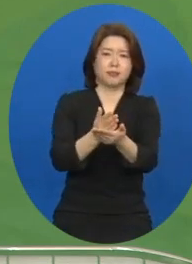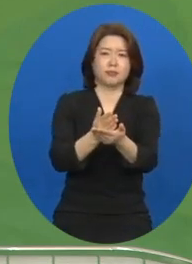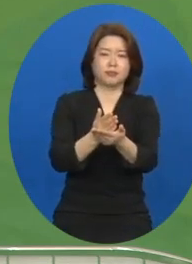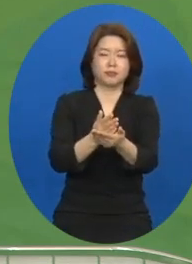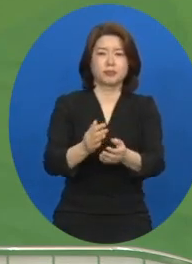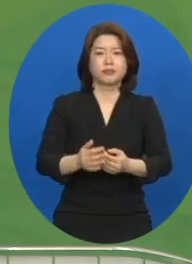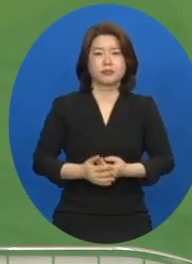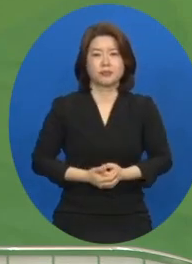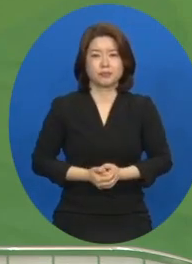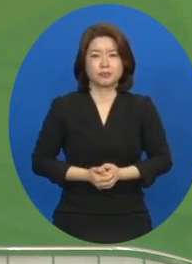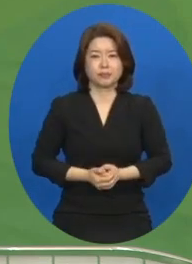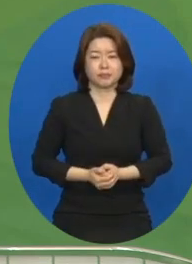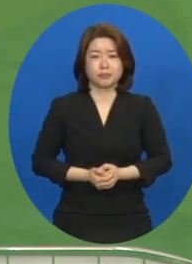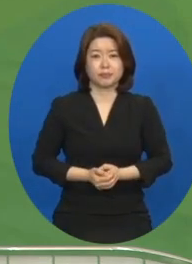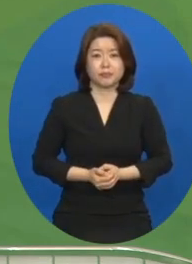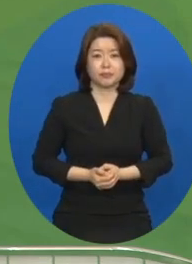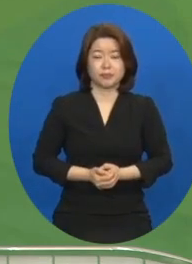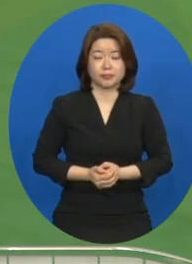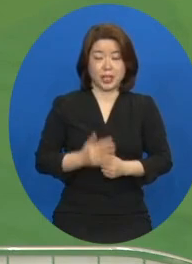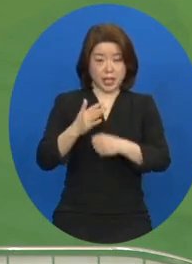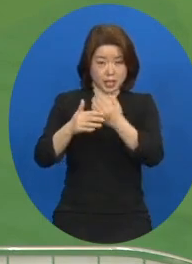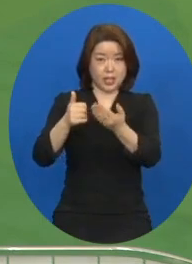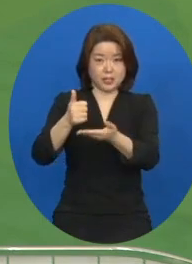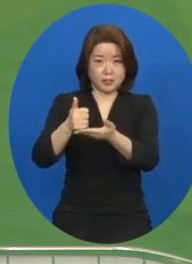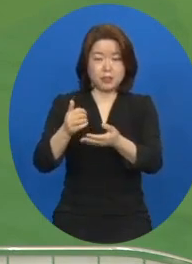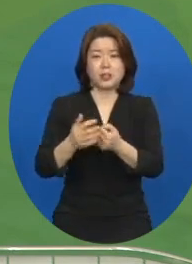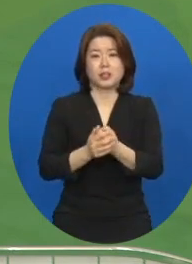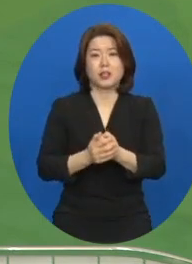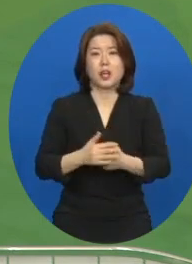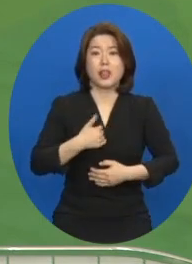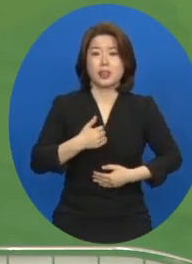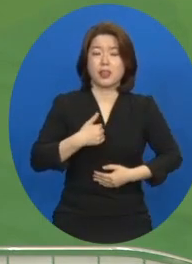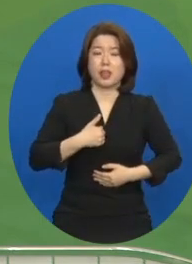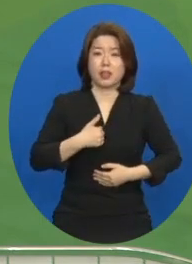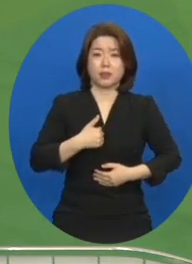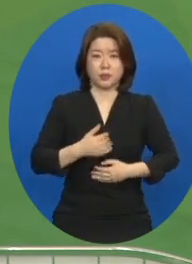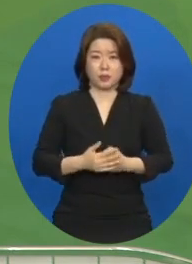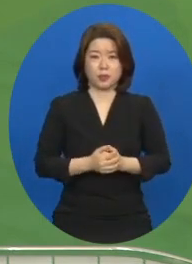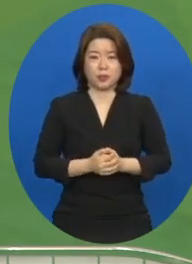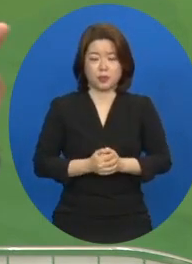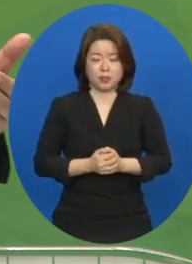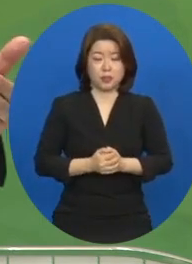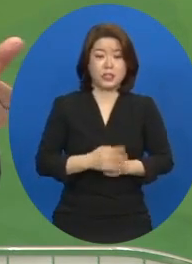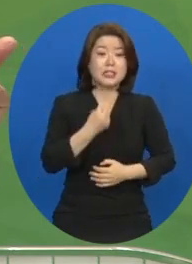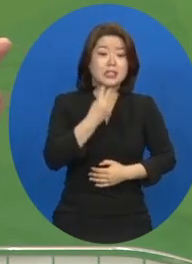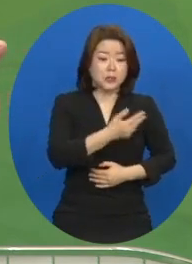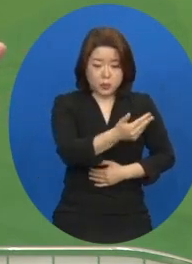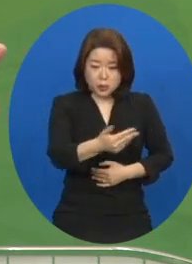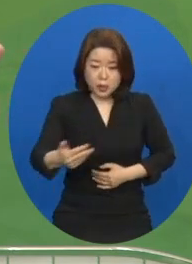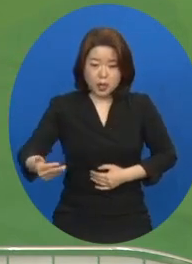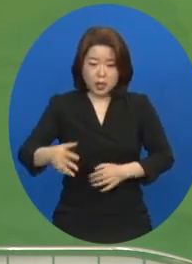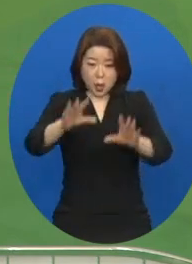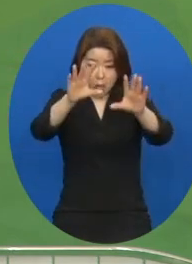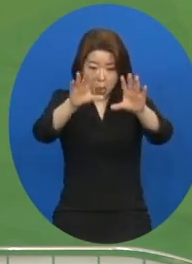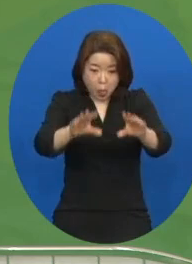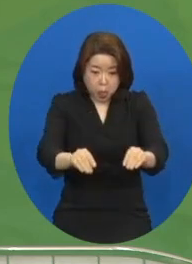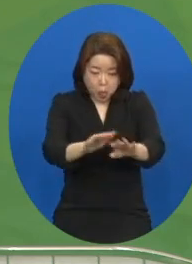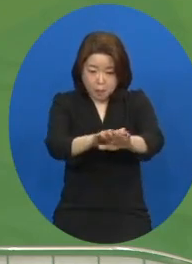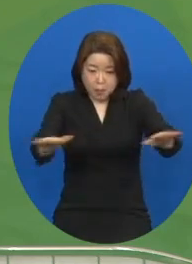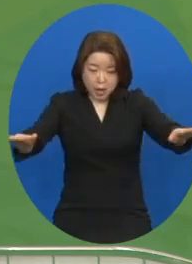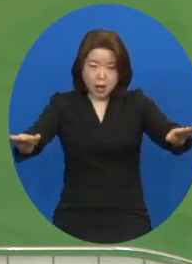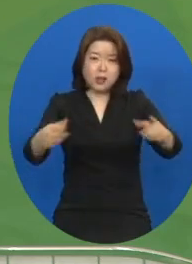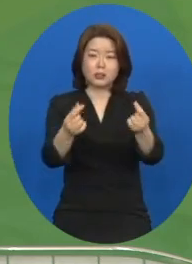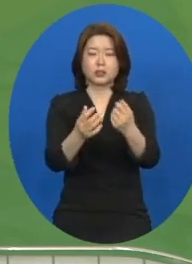바랍니다. 아니, 하나님이 내게도 요단강이 마르는 것처럼